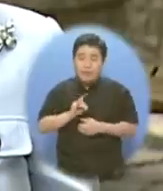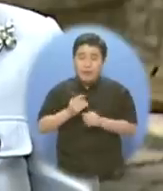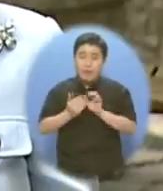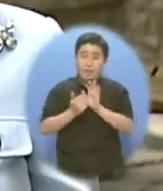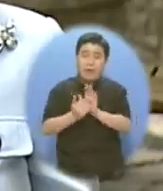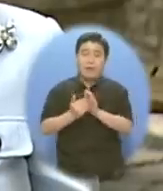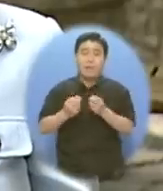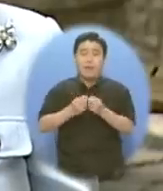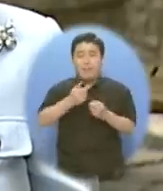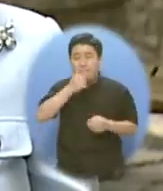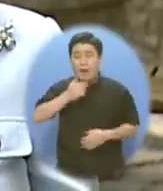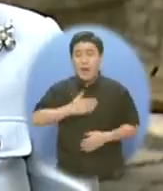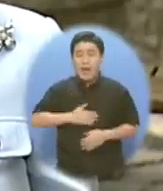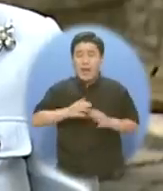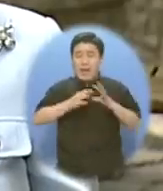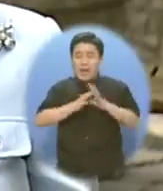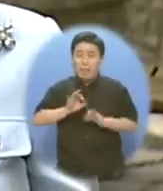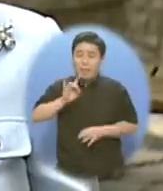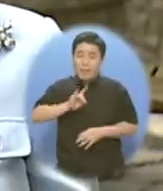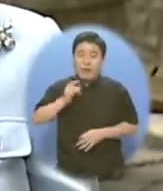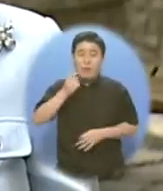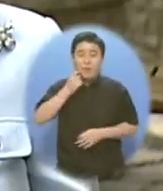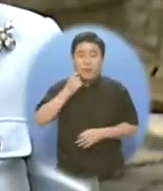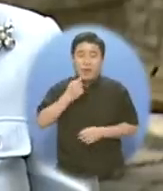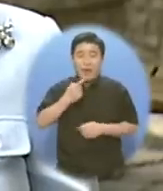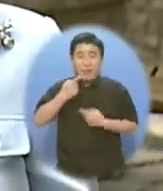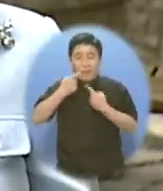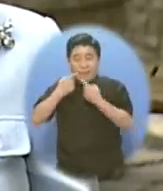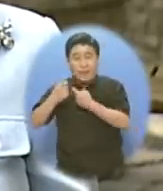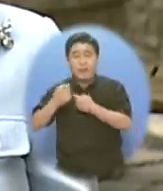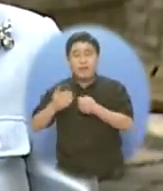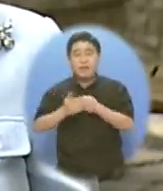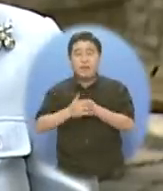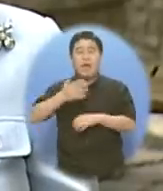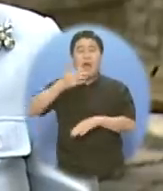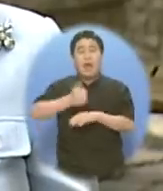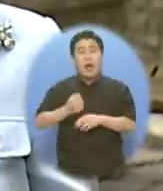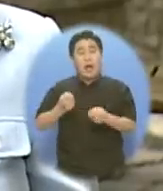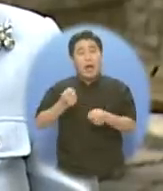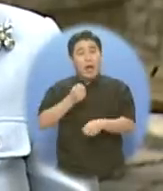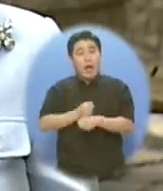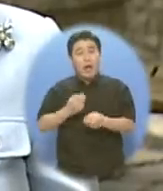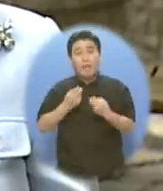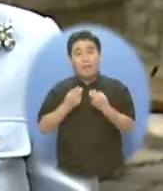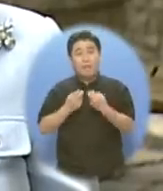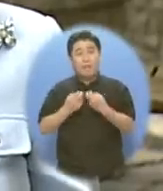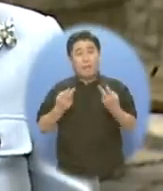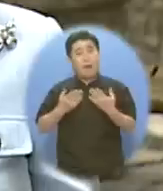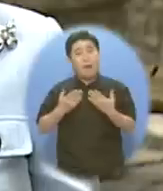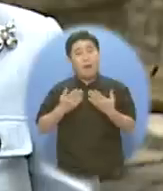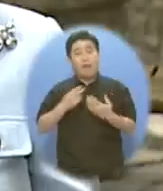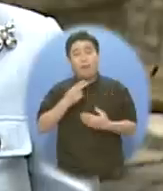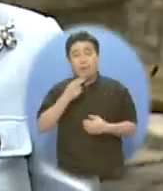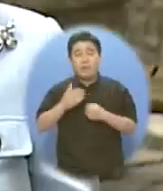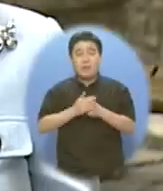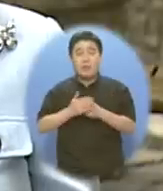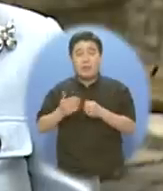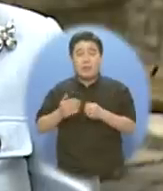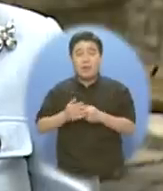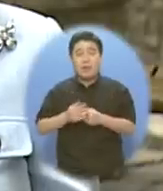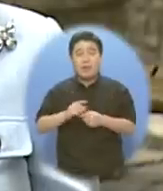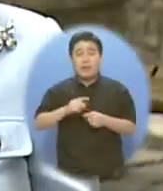그래서 계속 끝까지 핑계를 못 되도록 몰고 가거든요 그럼 나중에 할 말이 없게 되잖아요 그러니까 차라리 아주